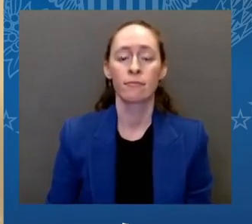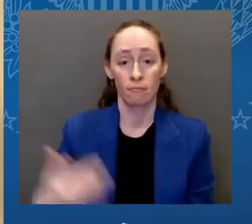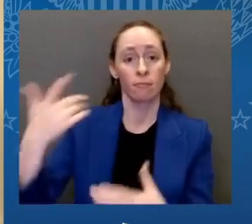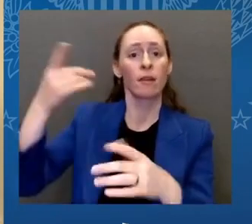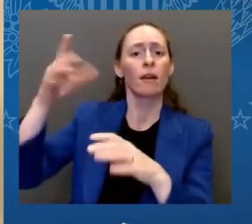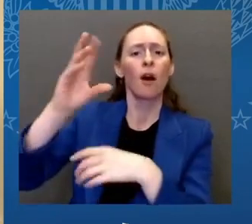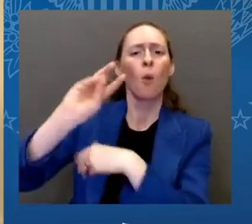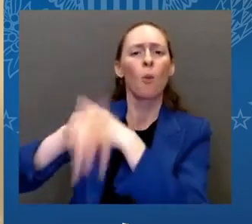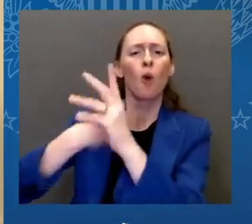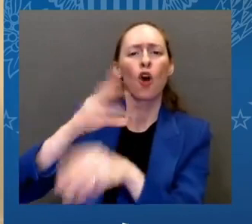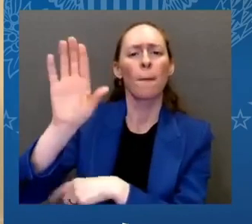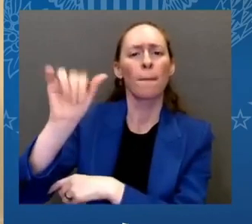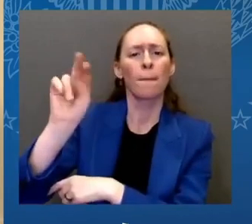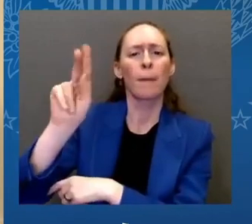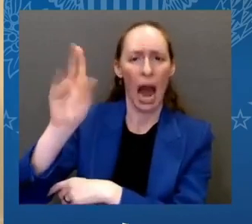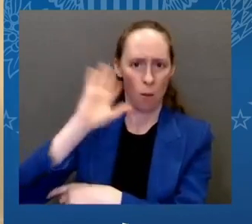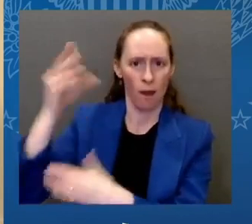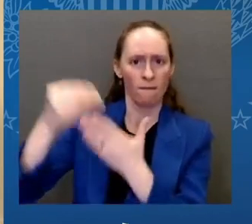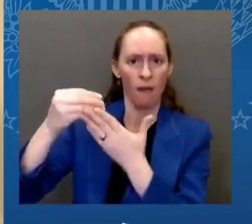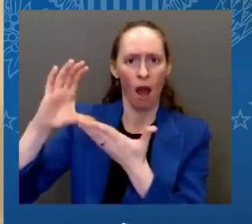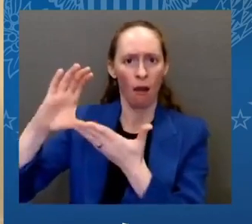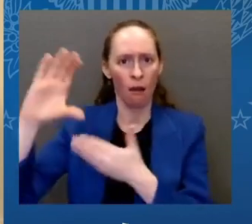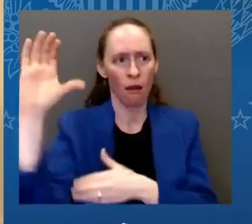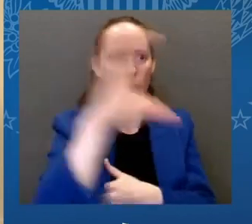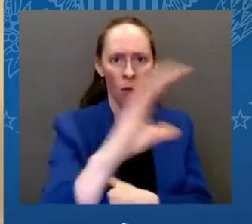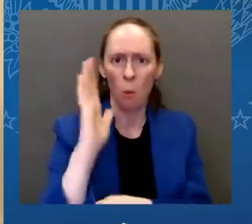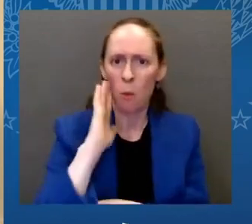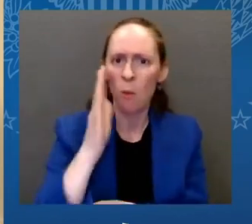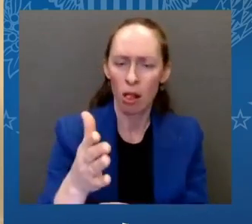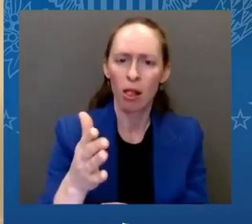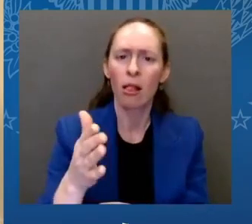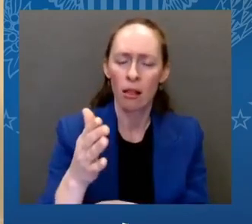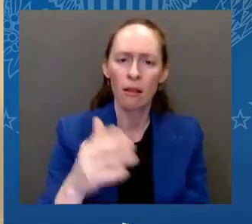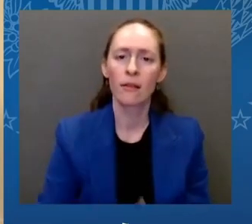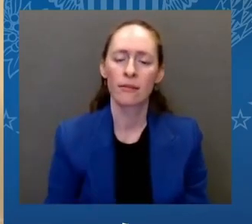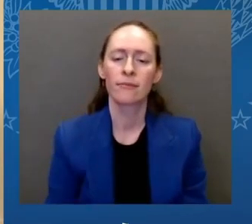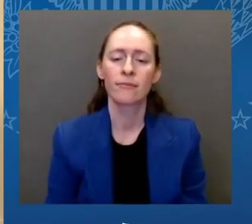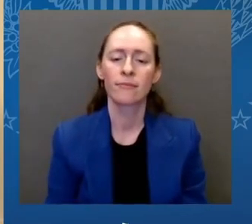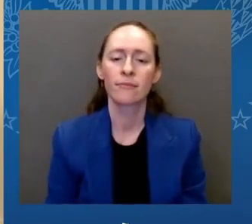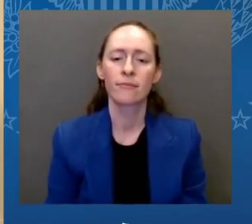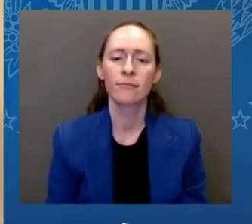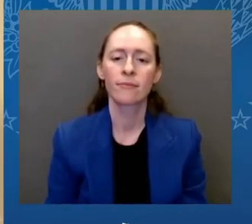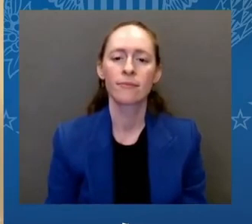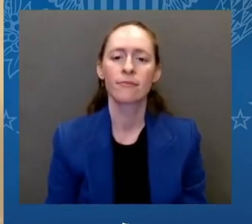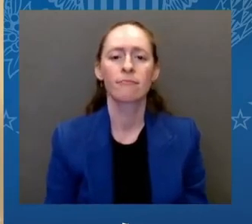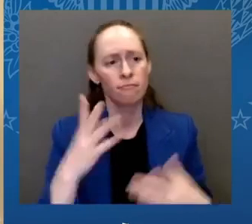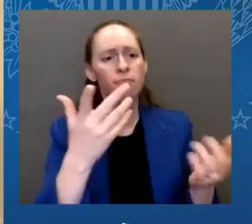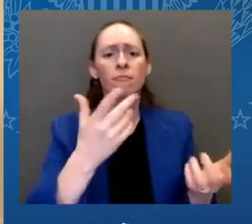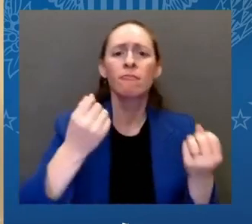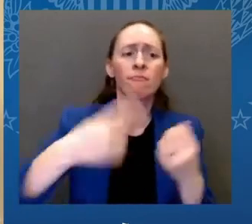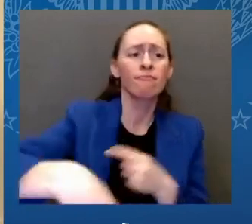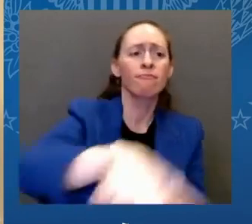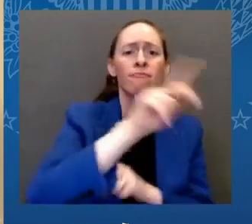45 мільйонів допомоги. Ми надаємо гуманітарну допомогу мільйонам українців, які були